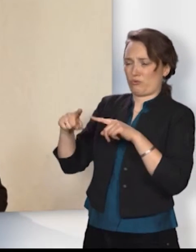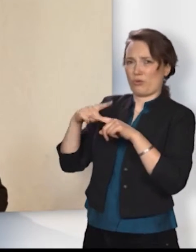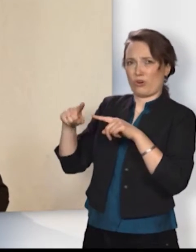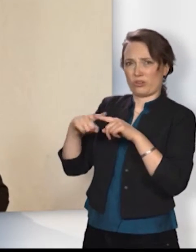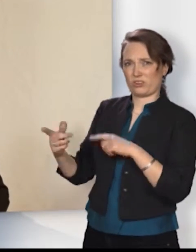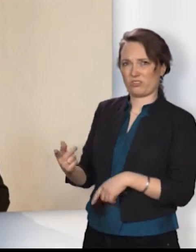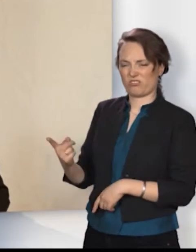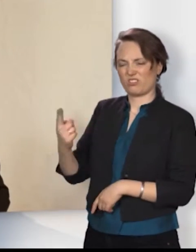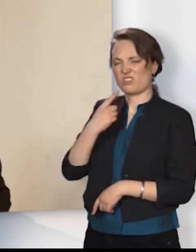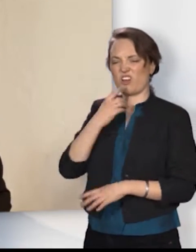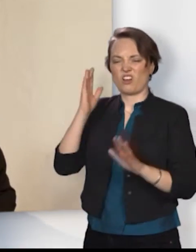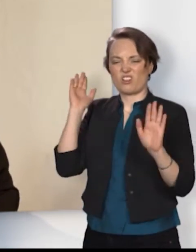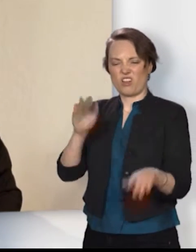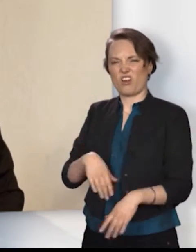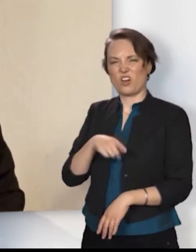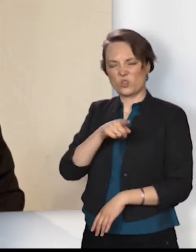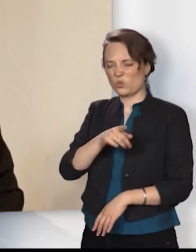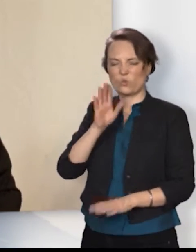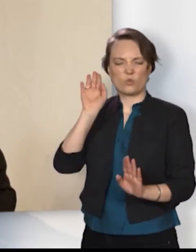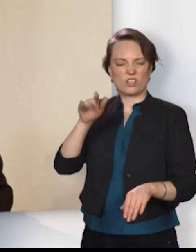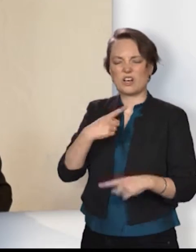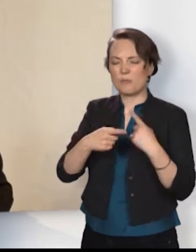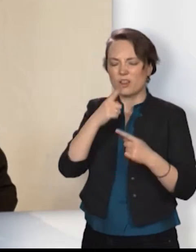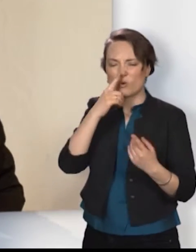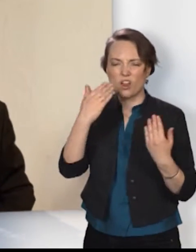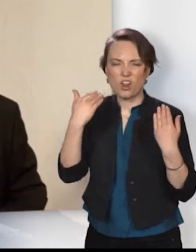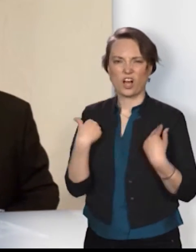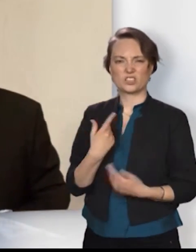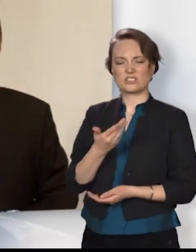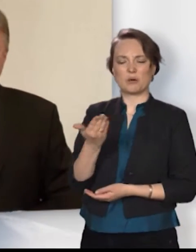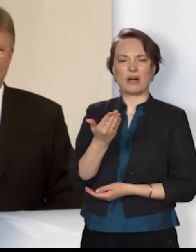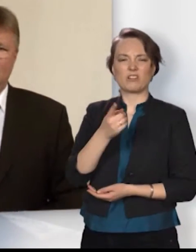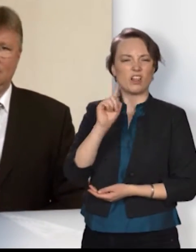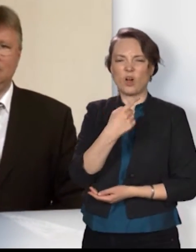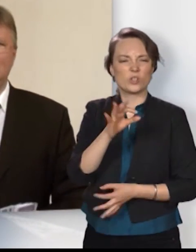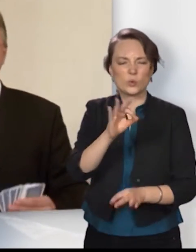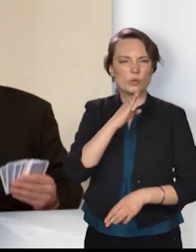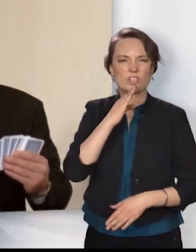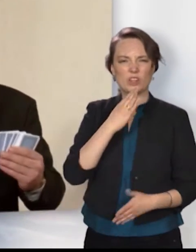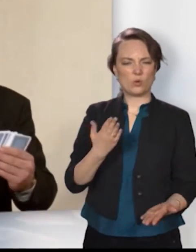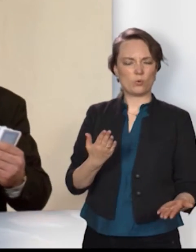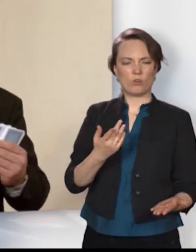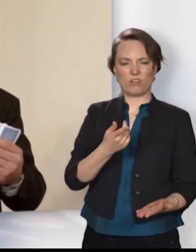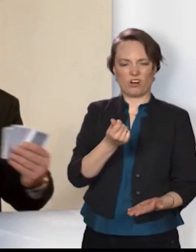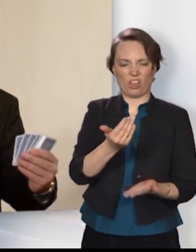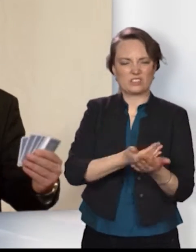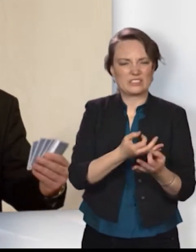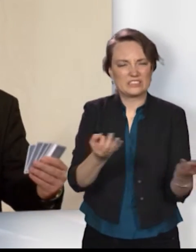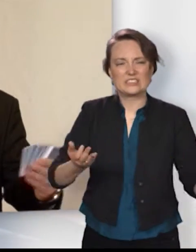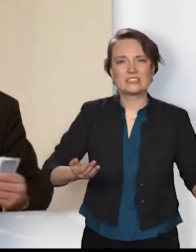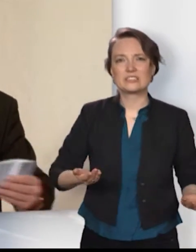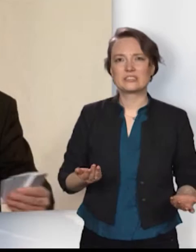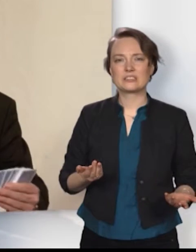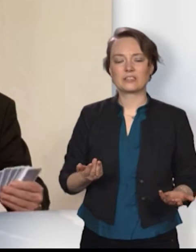man mit dir, noch nicht einmal zum Betteln taugst du, nicht einmal dazu, dass wir wenigstens ein Stück weit auf deine Kosten